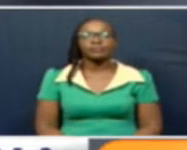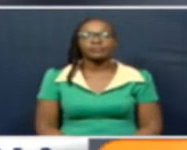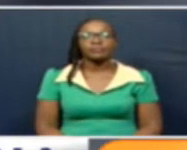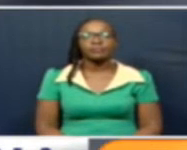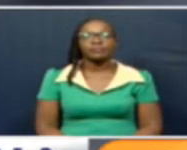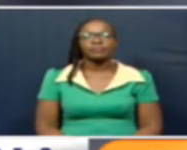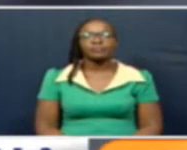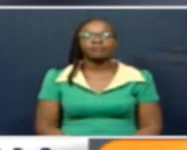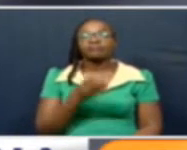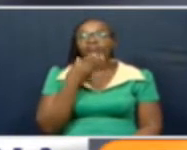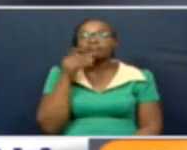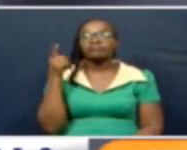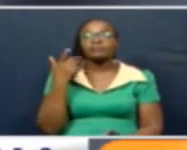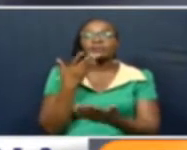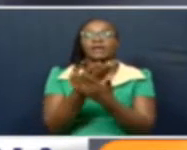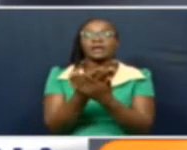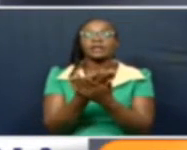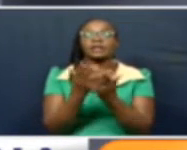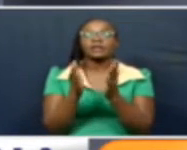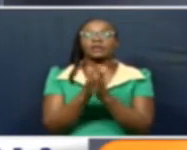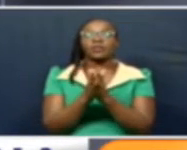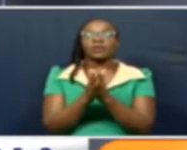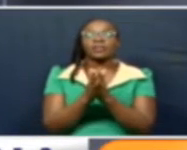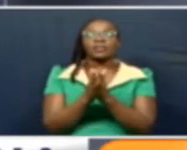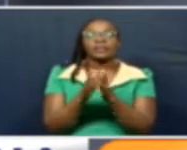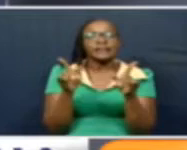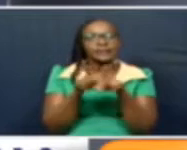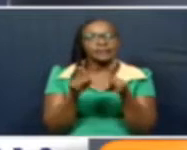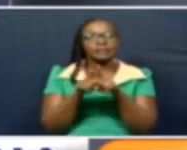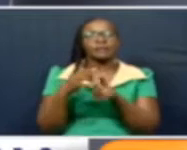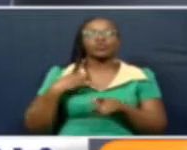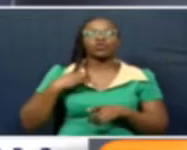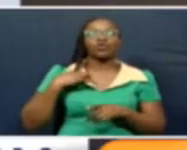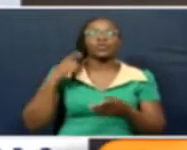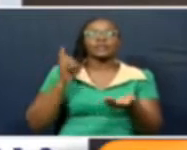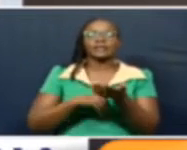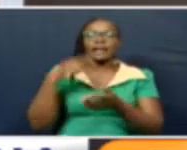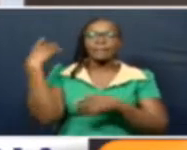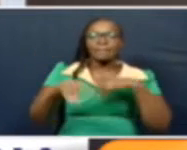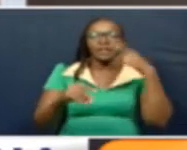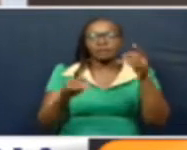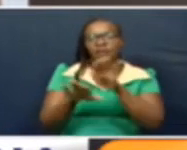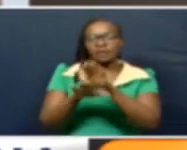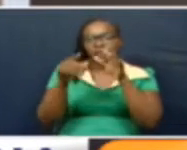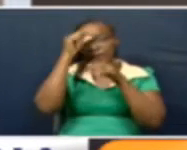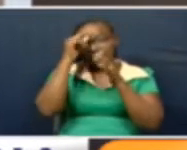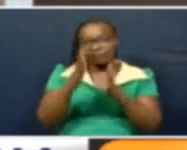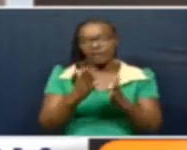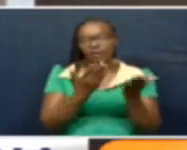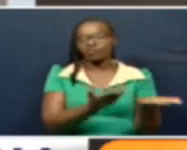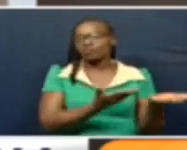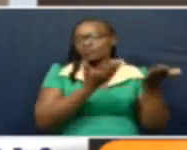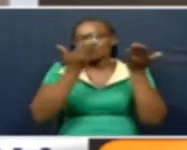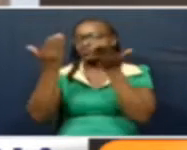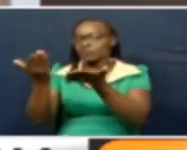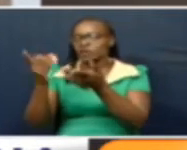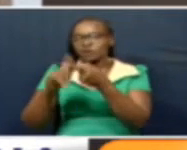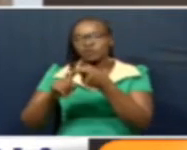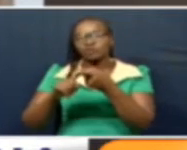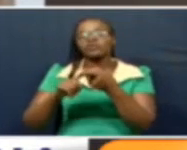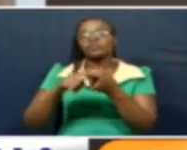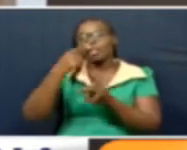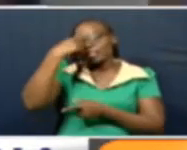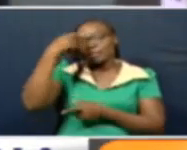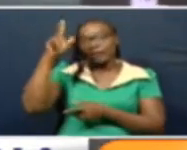Mugambi aliyekamatwa akiwa amevalia mavazi sawia na aliyovalia wakati wa kisa hicho akisafirishwa moja kwa moja hadi katika kituo cha polisi